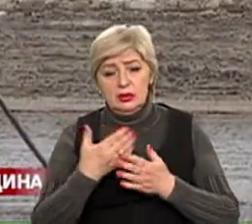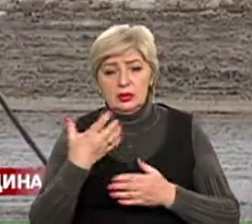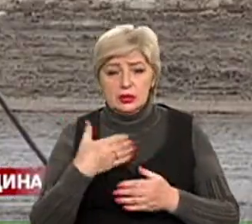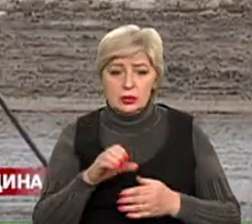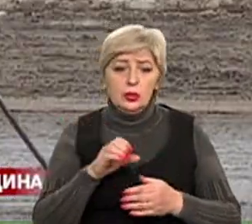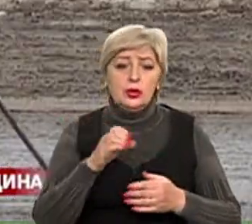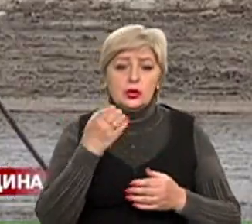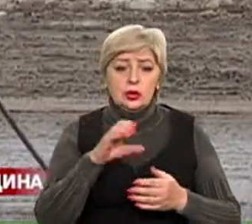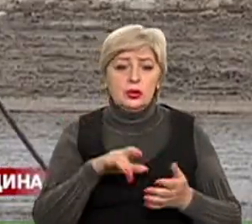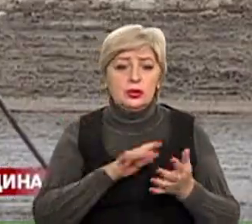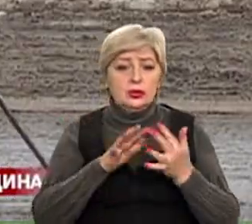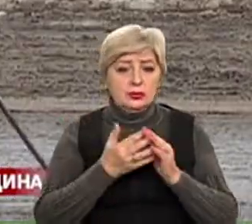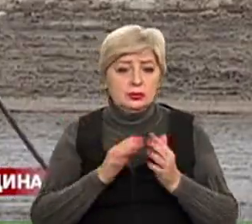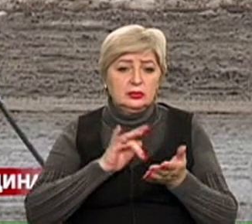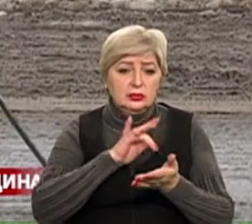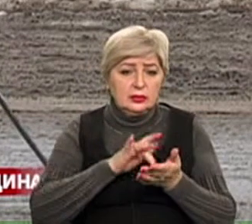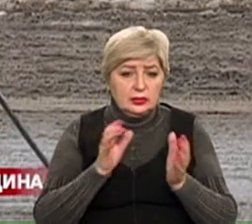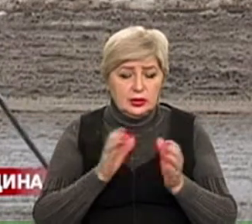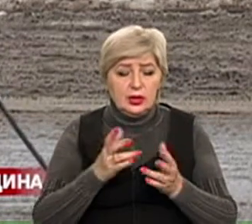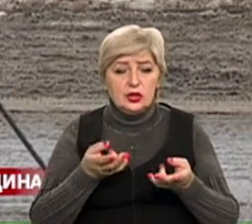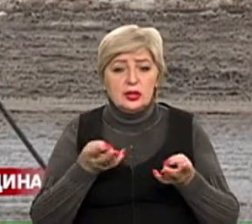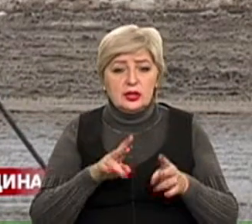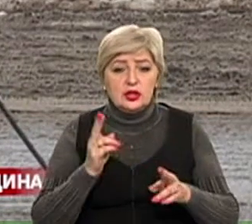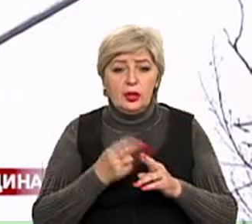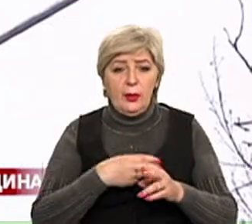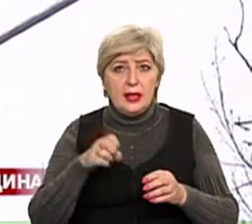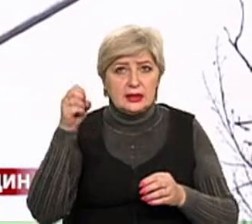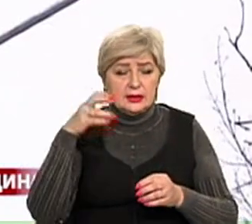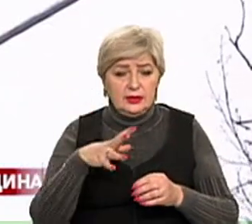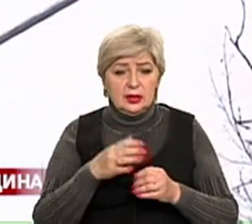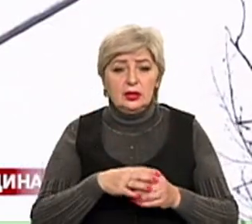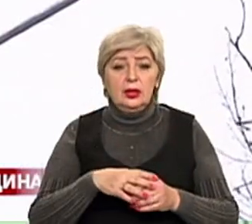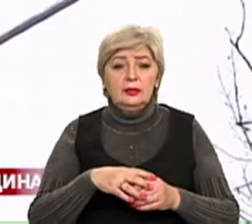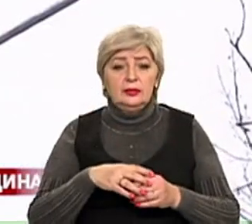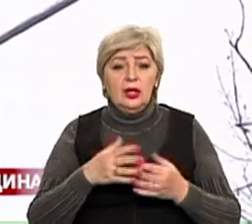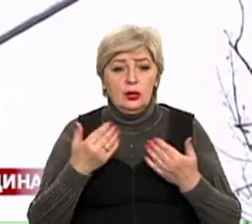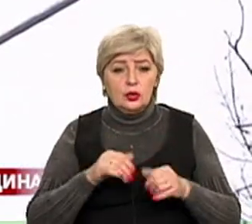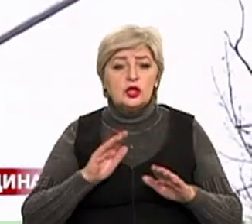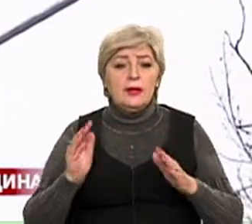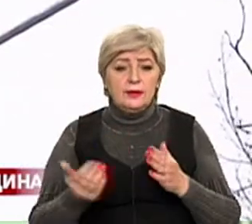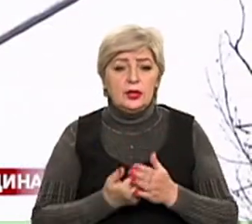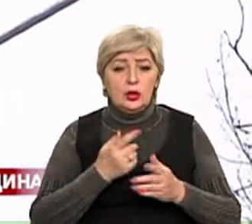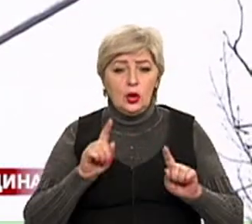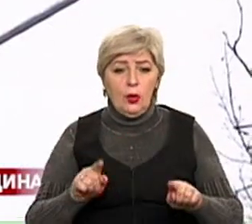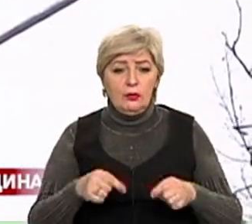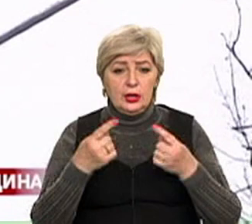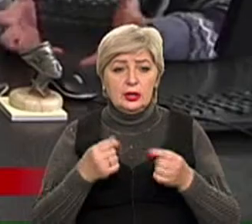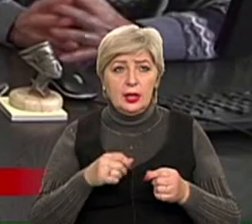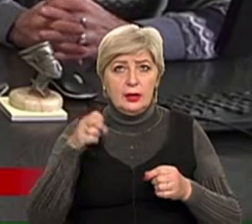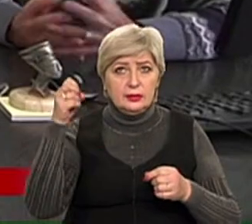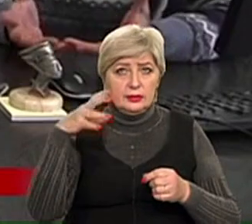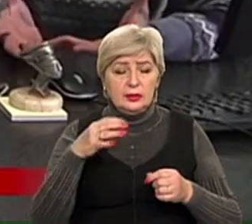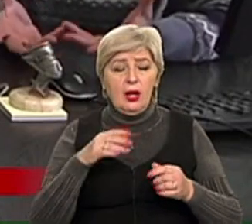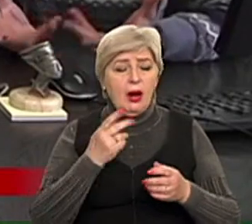містечок лишилися без світла. Після снігопаду аварійні бригади працювали цілодобово. Вже відновили постачання майже